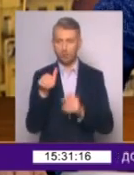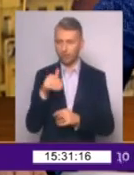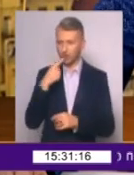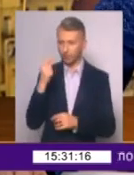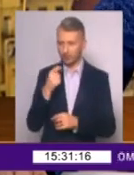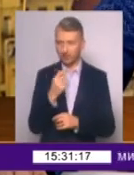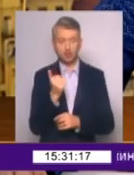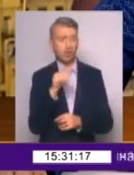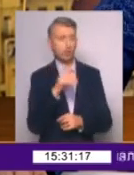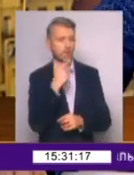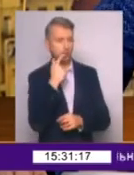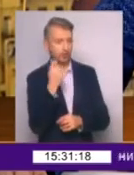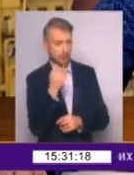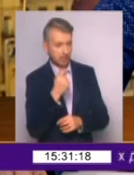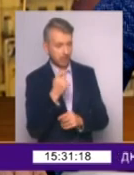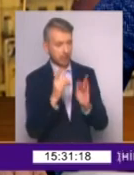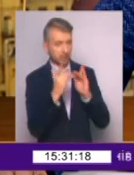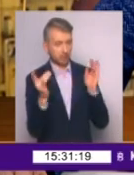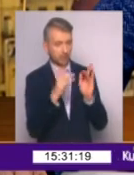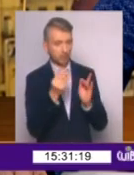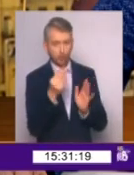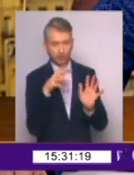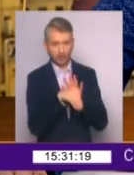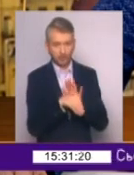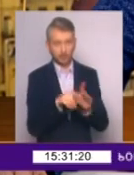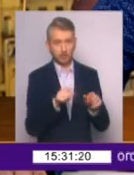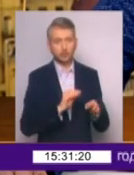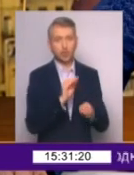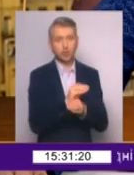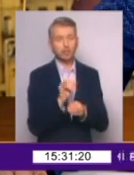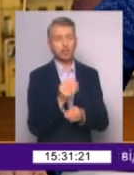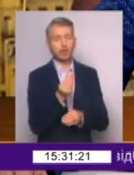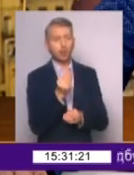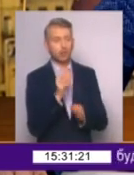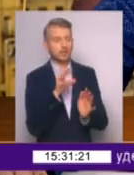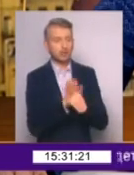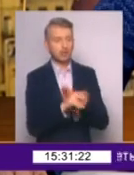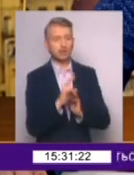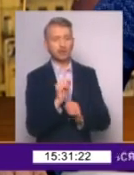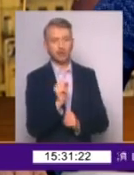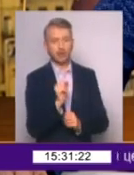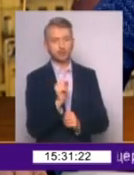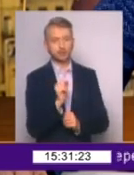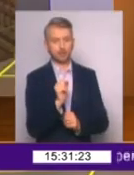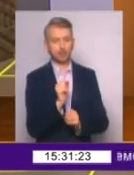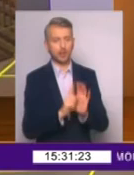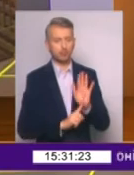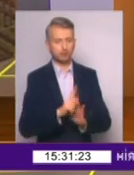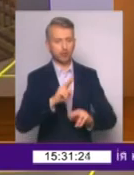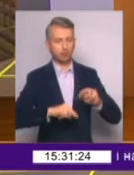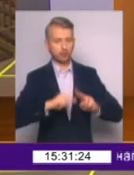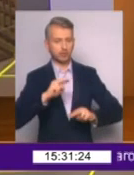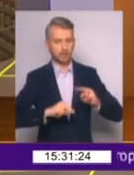Подільського-Воскресенського. Кошти закладені також додаткові, так і кошти закладені на початок